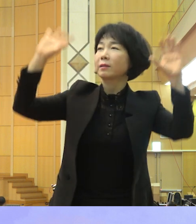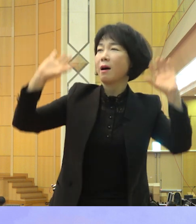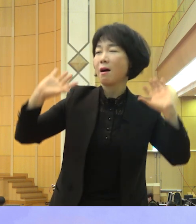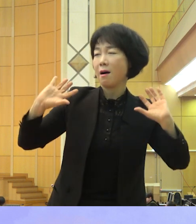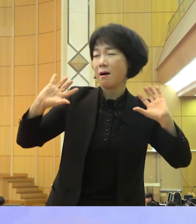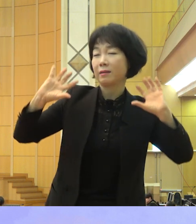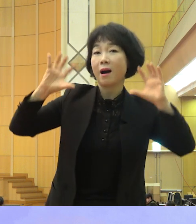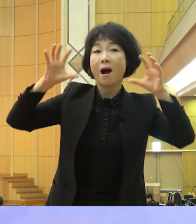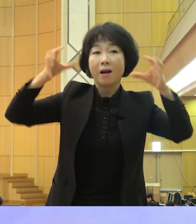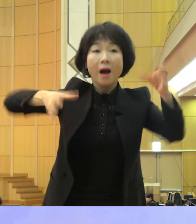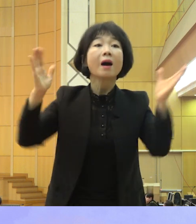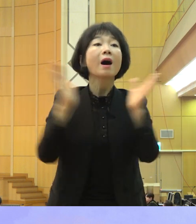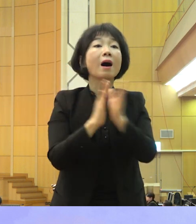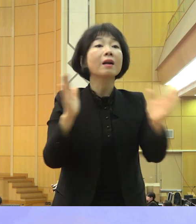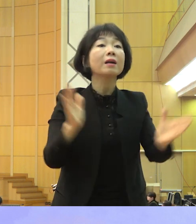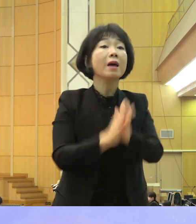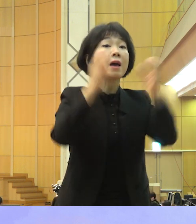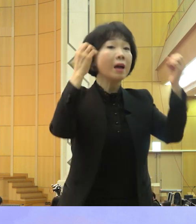하늘나라